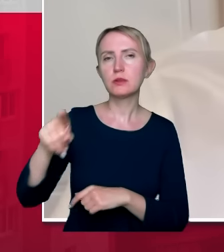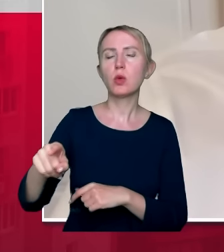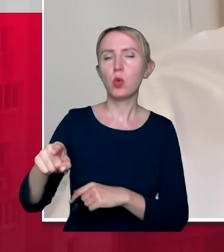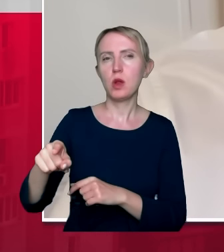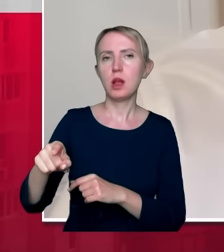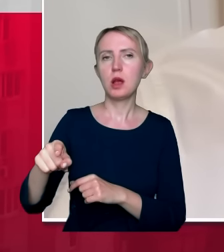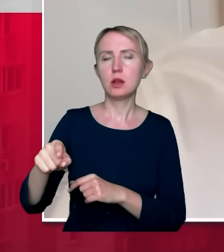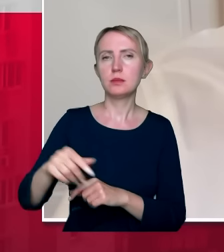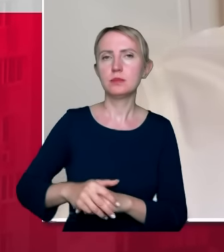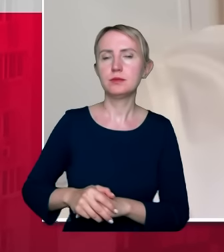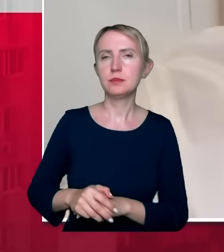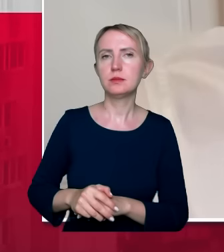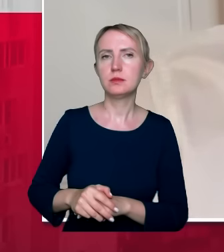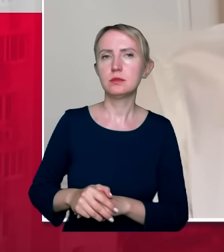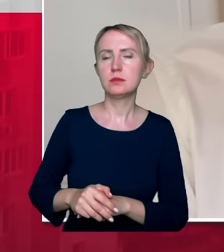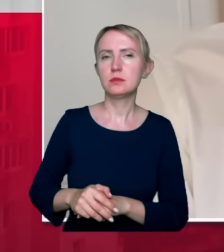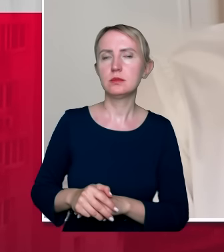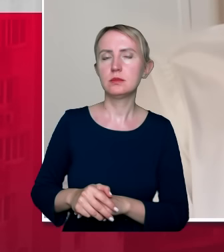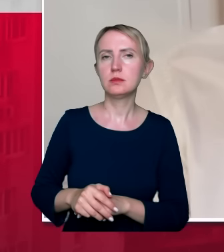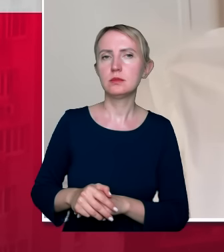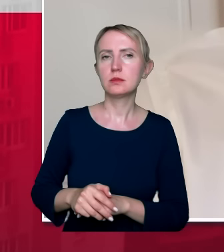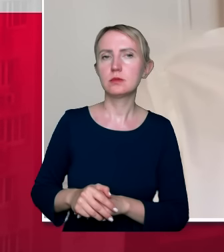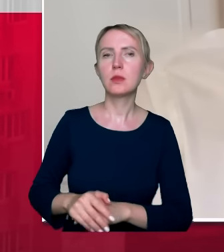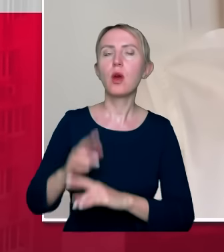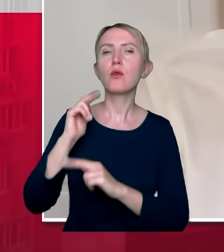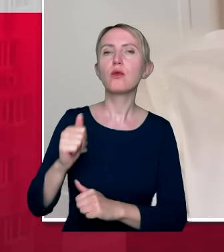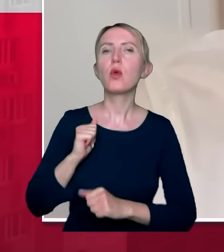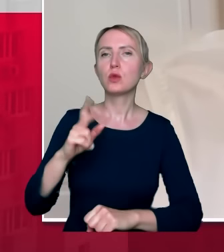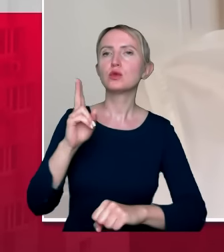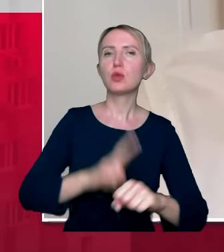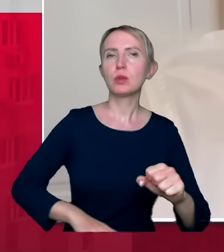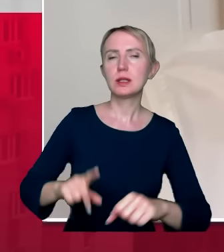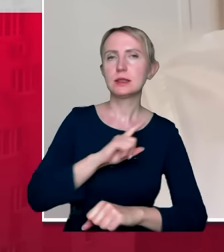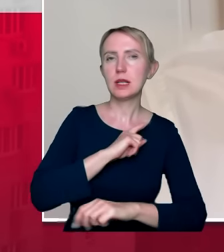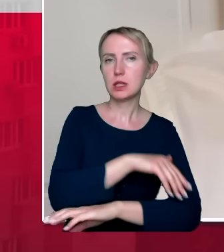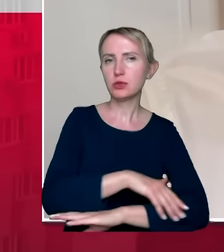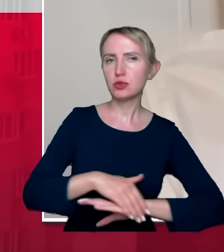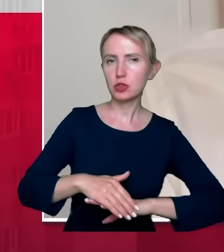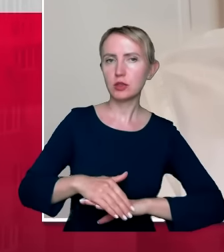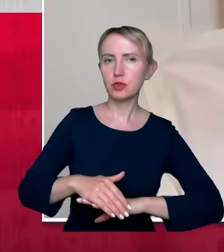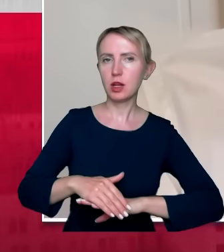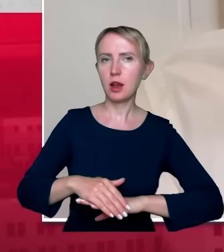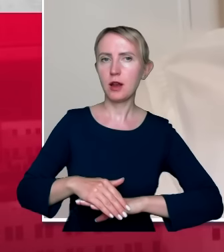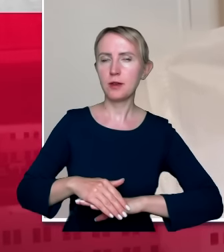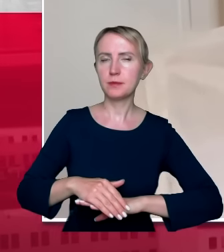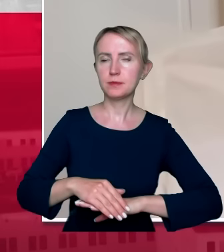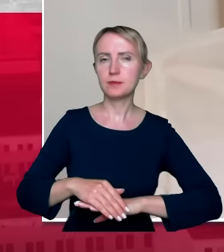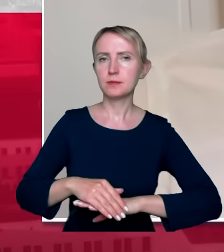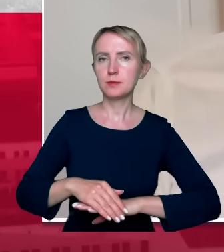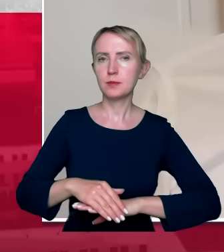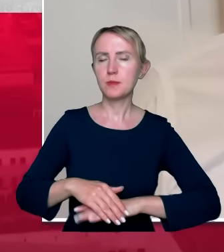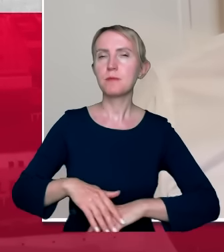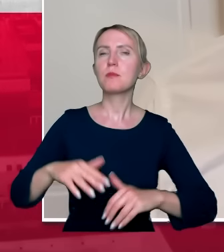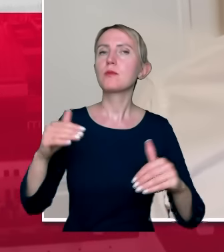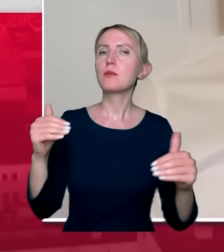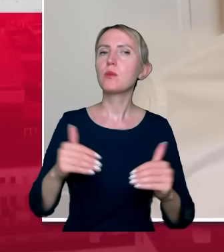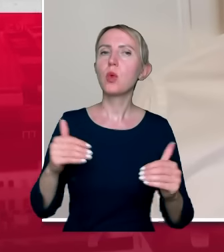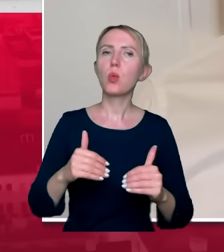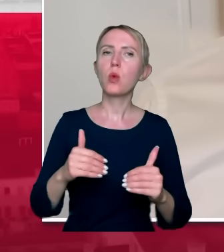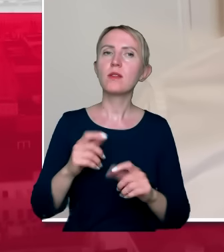zezwalający na to, żeby wojsko, policja i straż graniczna mogła podczas